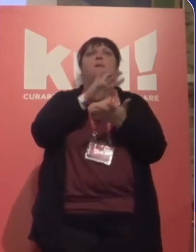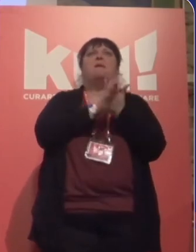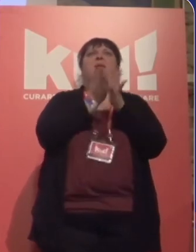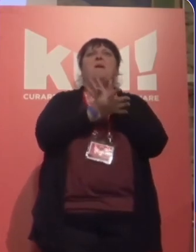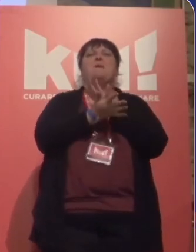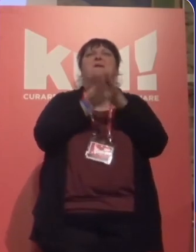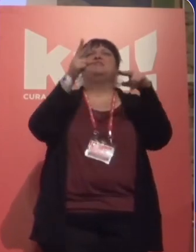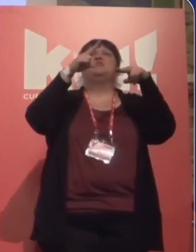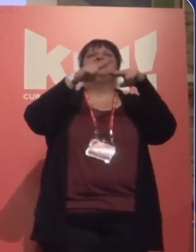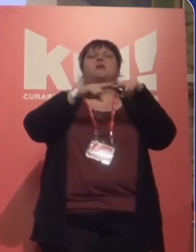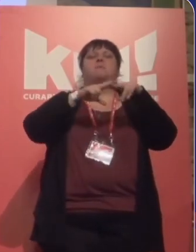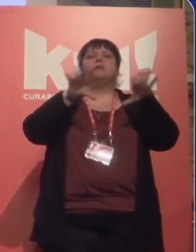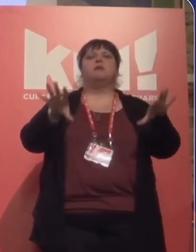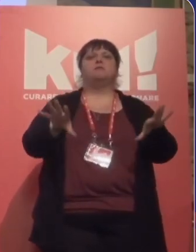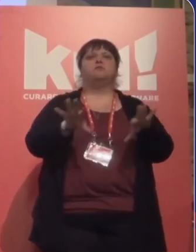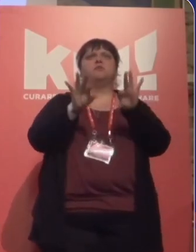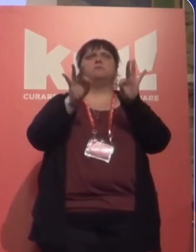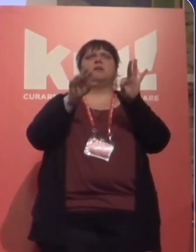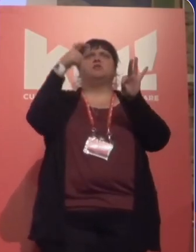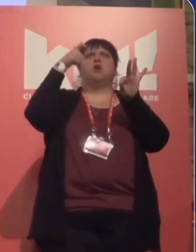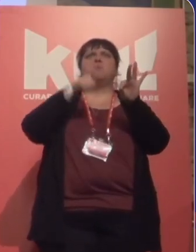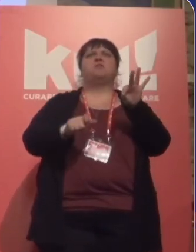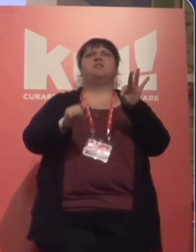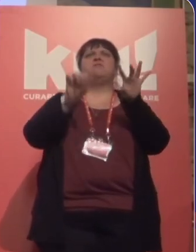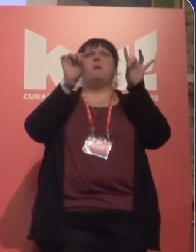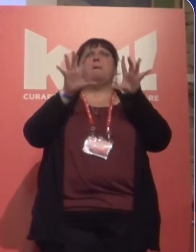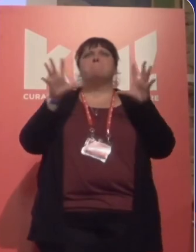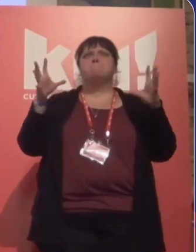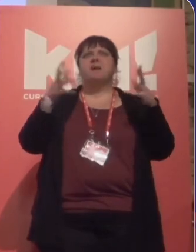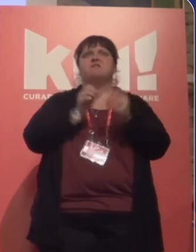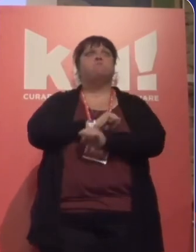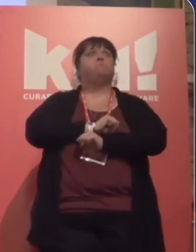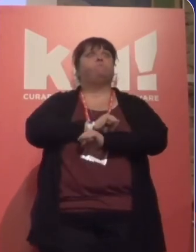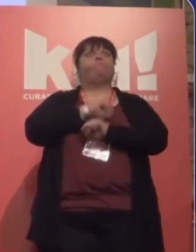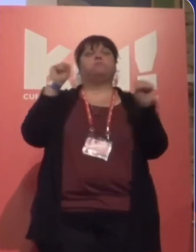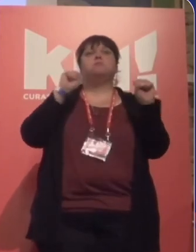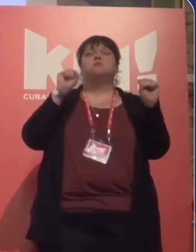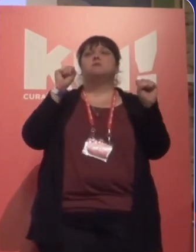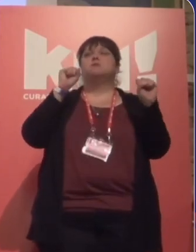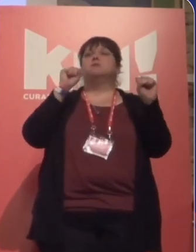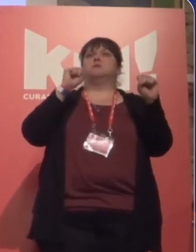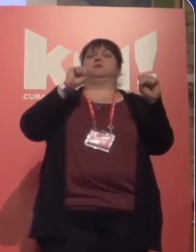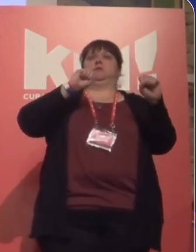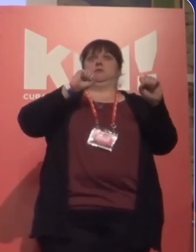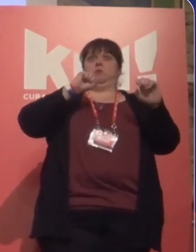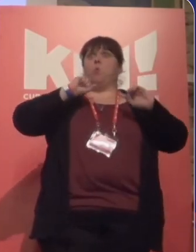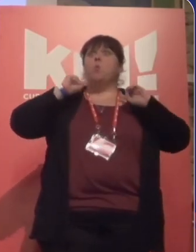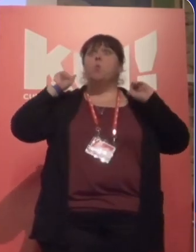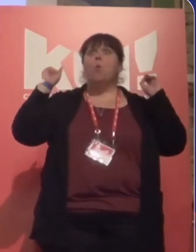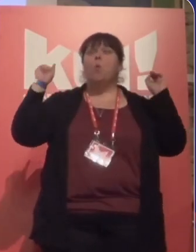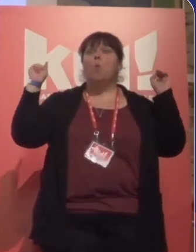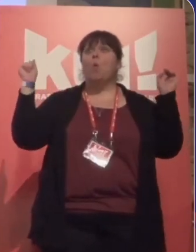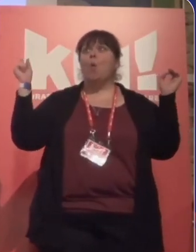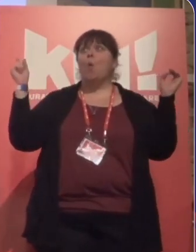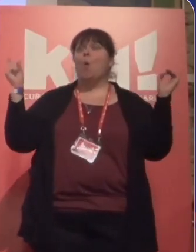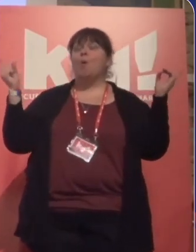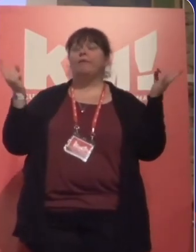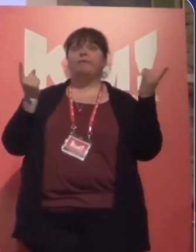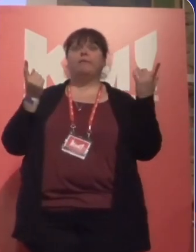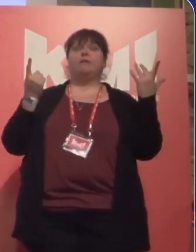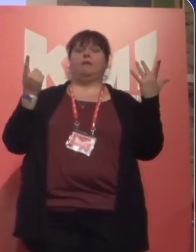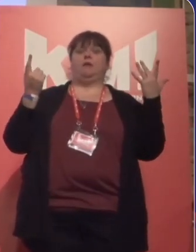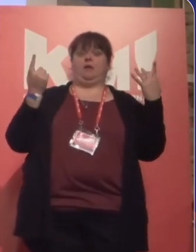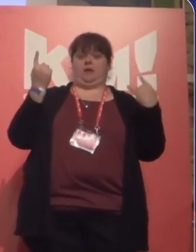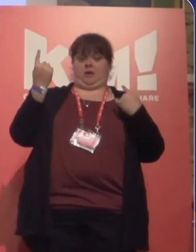pandemia perché ci siamo trovati tutti in un contesto di fronte al quale gli strumenti preesistenti non erano